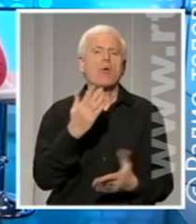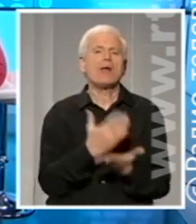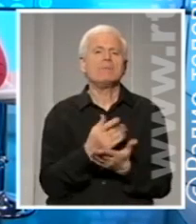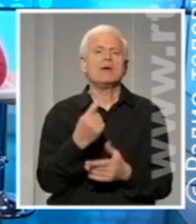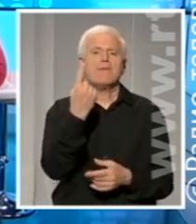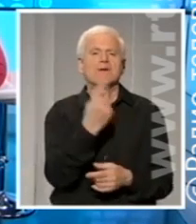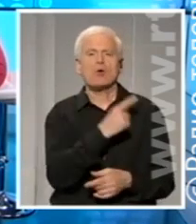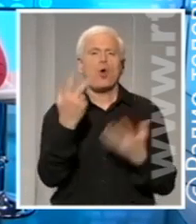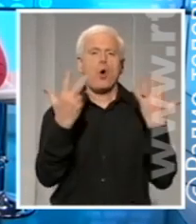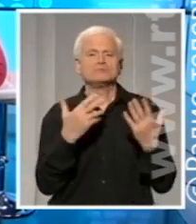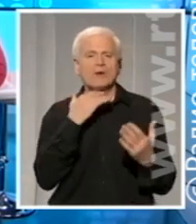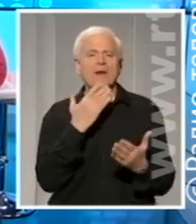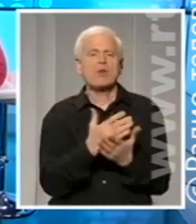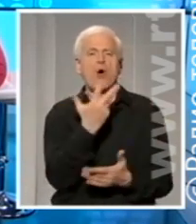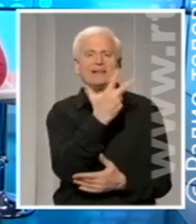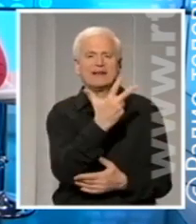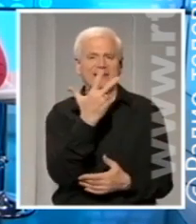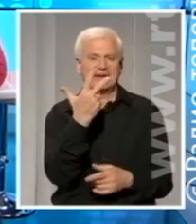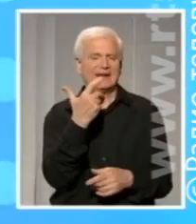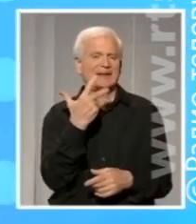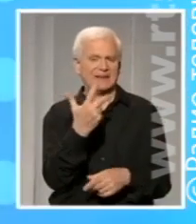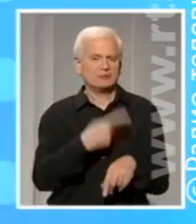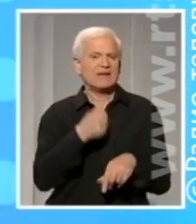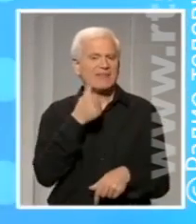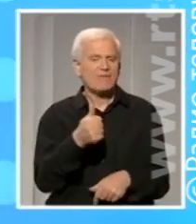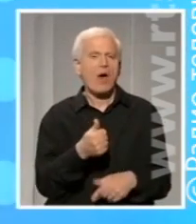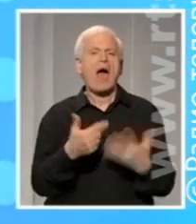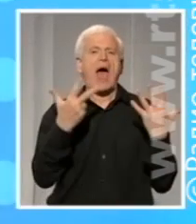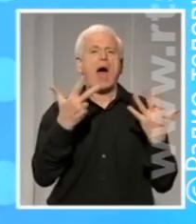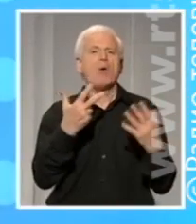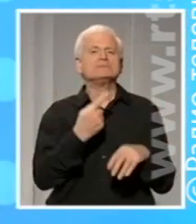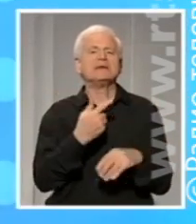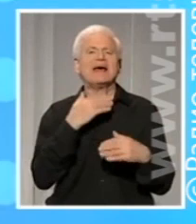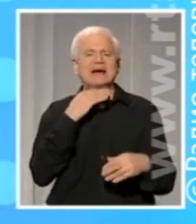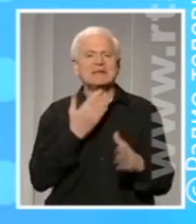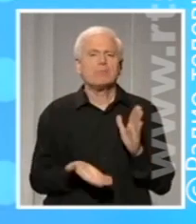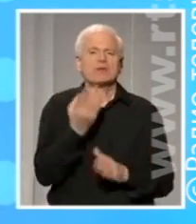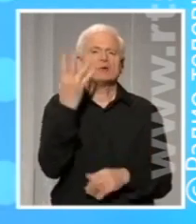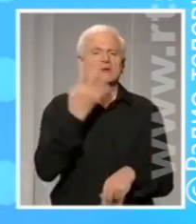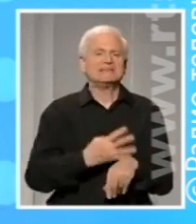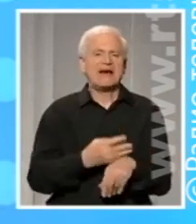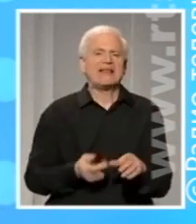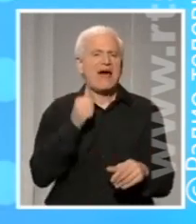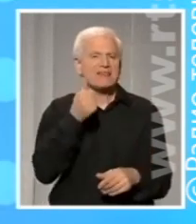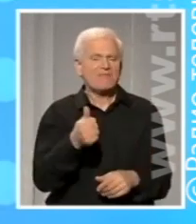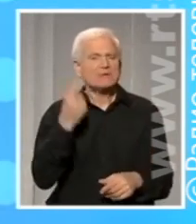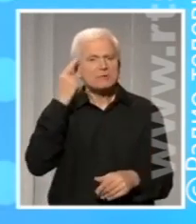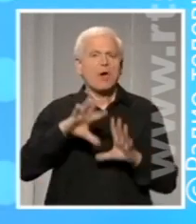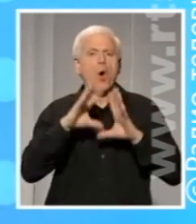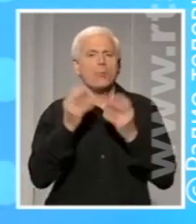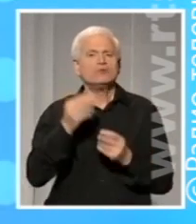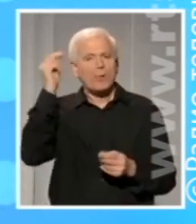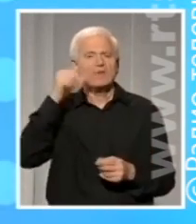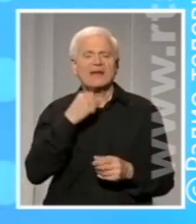do 8. bilo po 3 dnevno, a 8. razred bi digli na 4 dnevno. Znači, uspjeli bi opšte obrazovne predmete za srednju školu